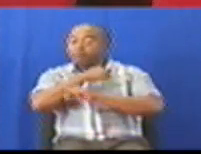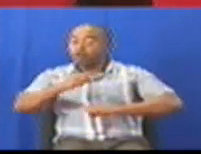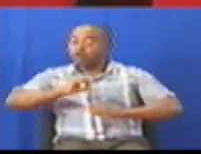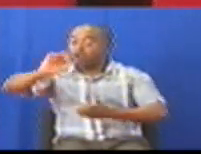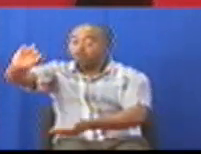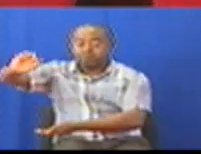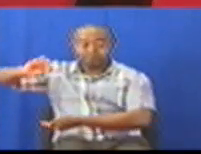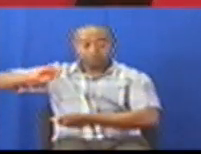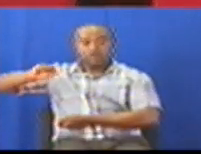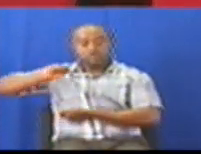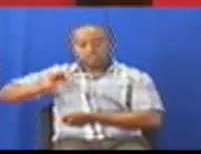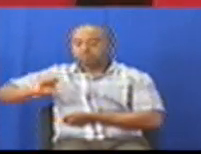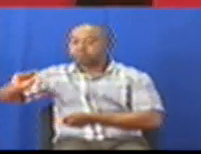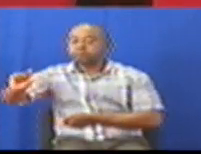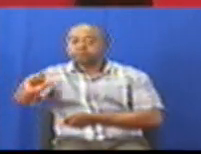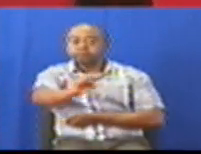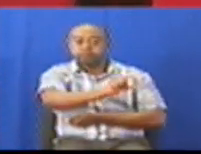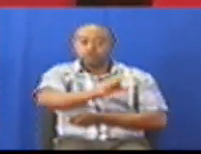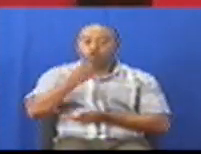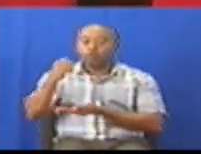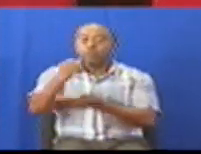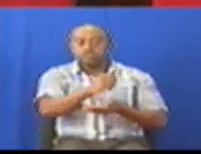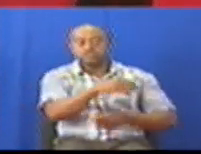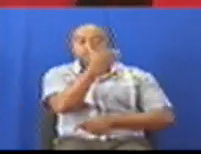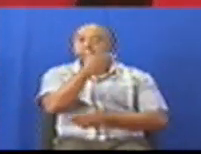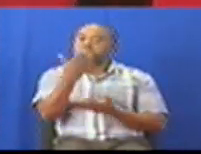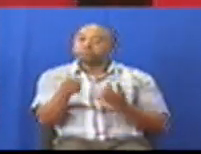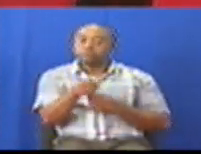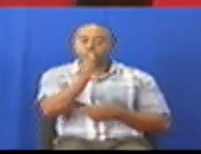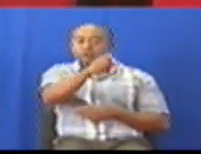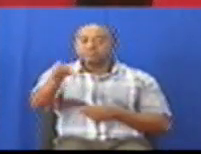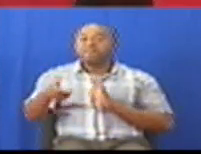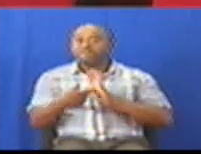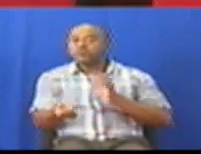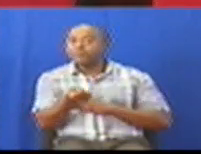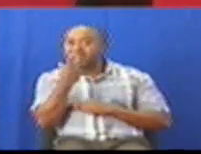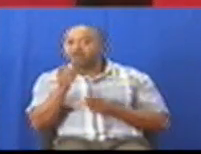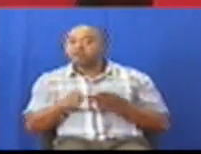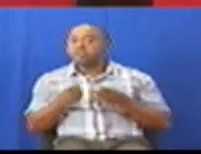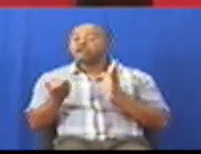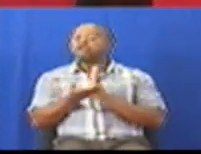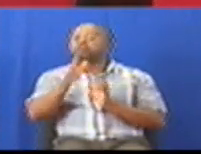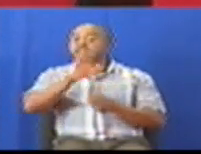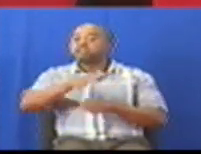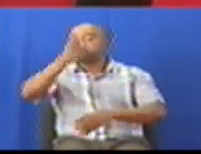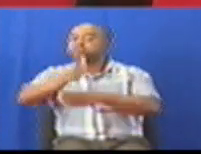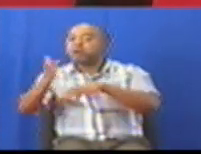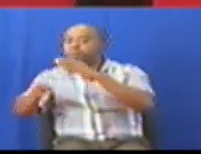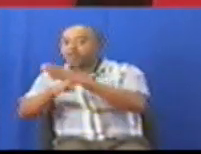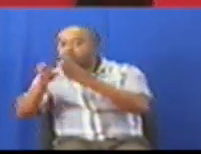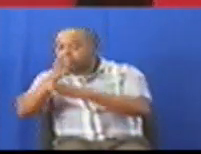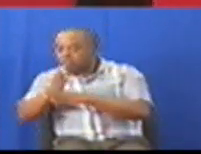kwenye uwekezaji wa wananchi, kama vile madawa yameongezeka, shule nyingi zimejengwa, na kwa